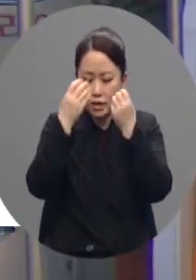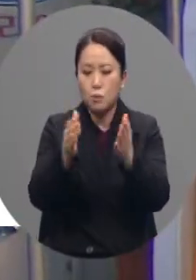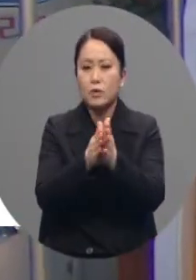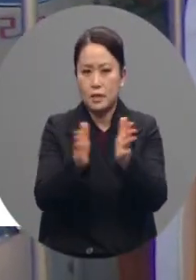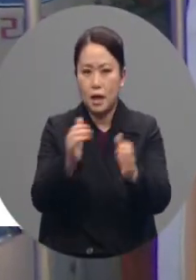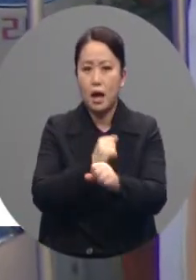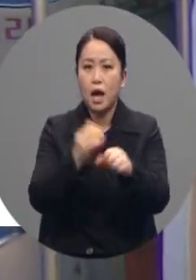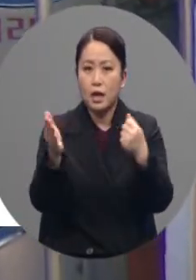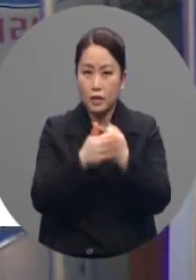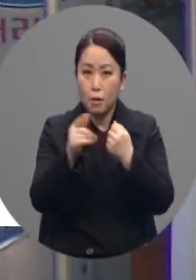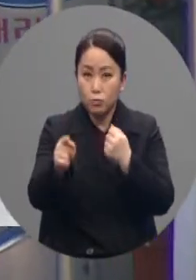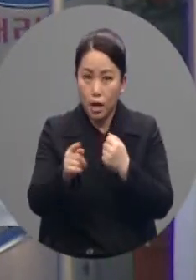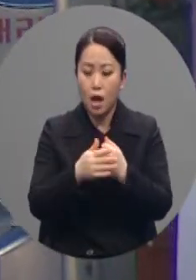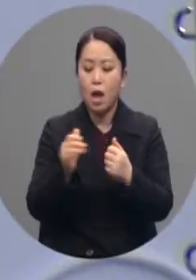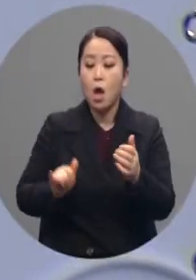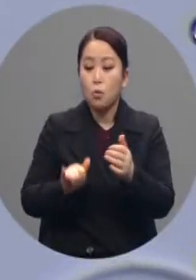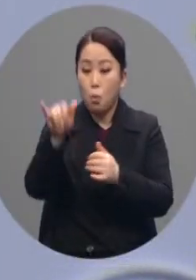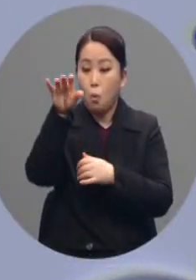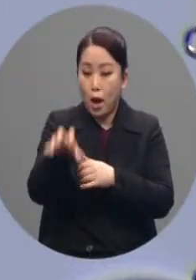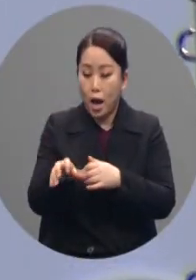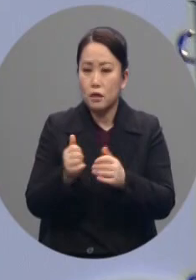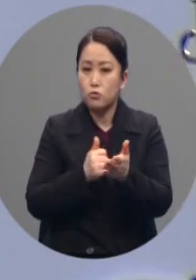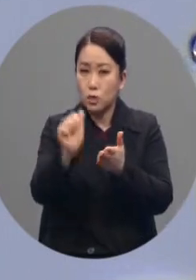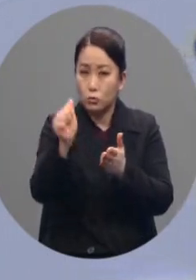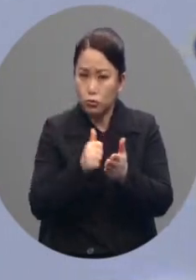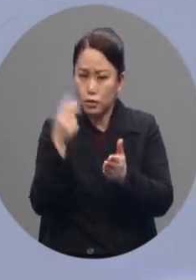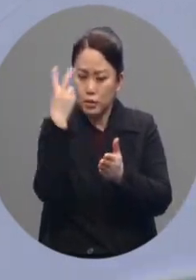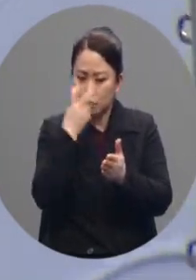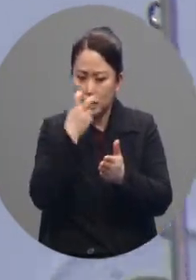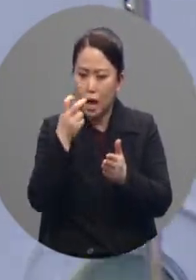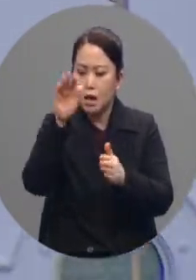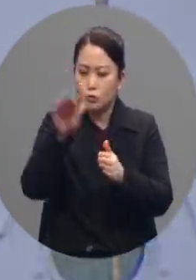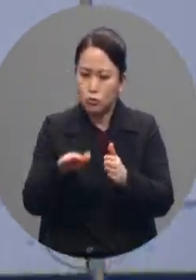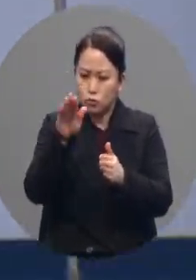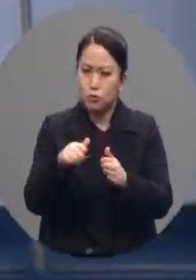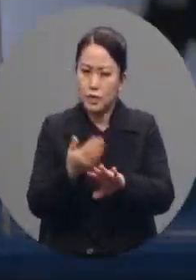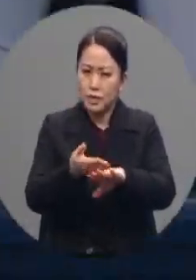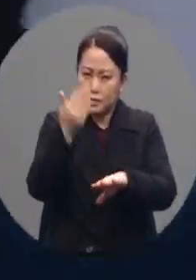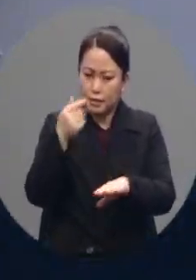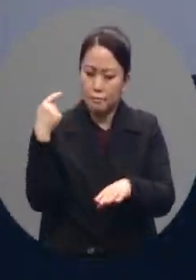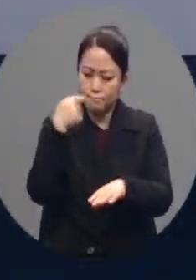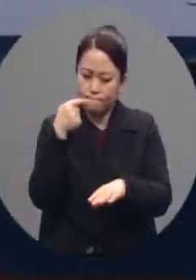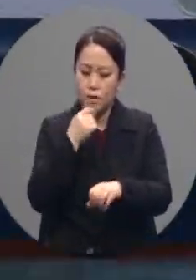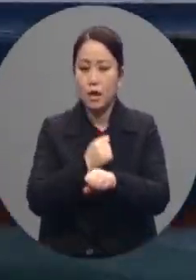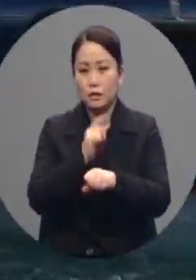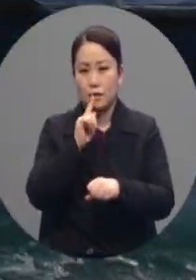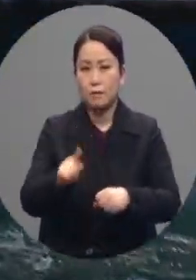관리 체계를 공항의 출입국 심사 수준 이상으로 강화하겠다는 계획입니다.